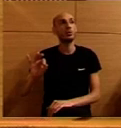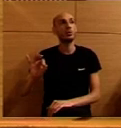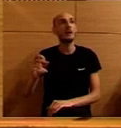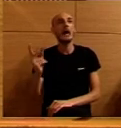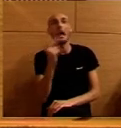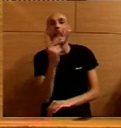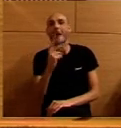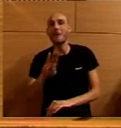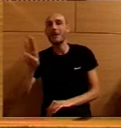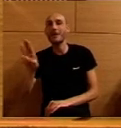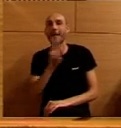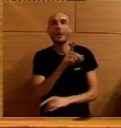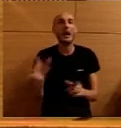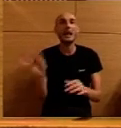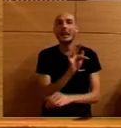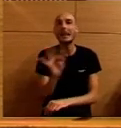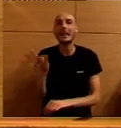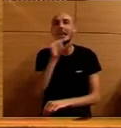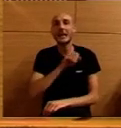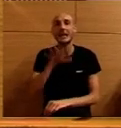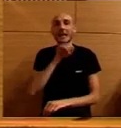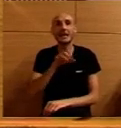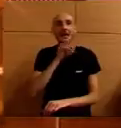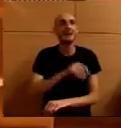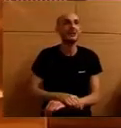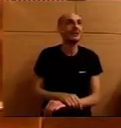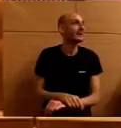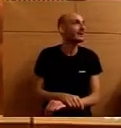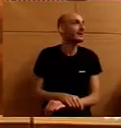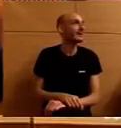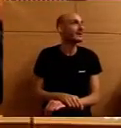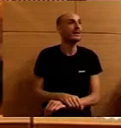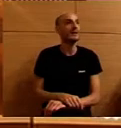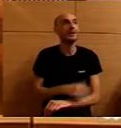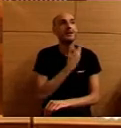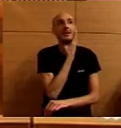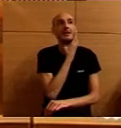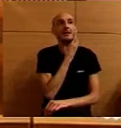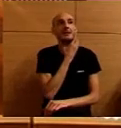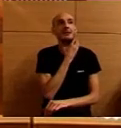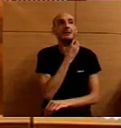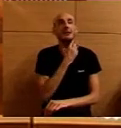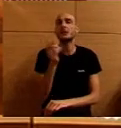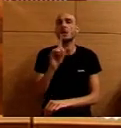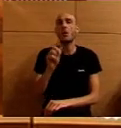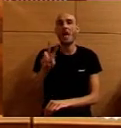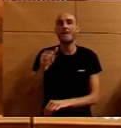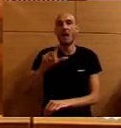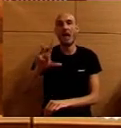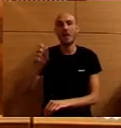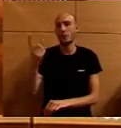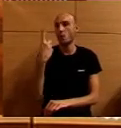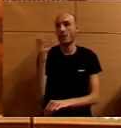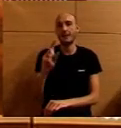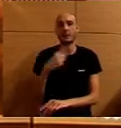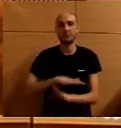chuanta por aquí. Sí, no, y la vai, ¿no? Y me estaba esperando a... No, la vai ya el Sedemanat, ya perde la tercera.